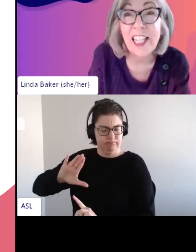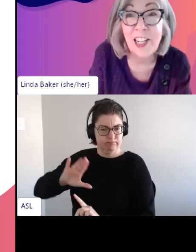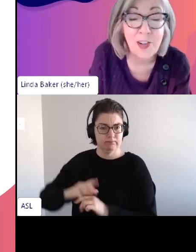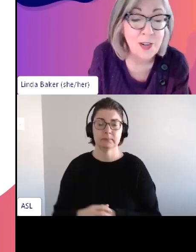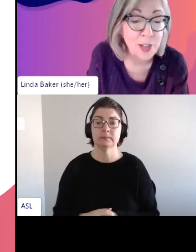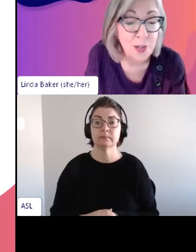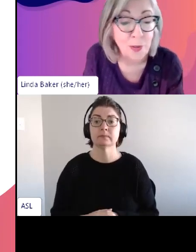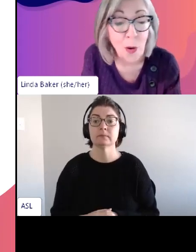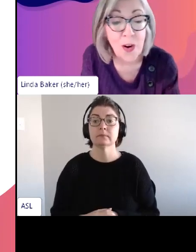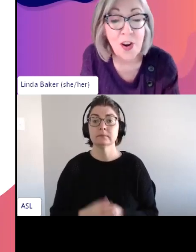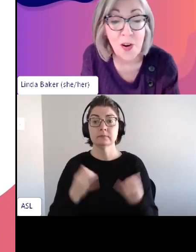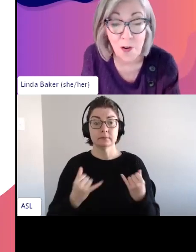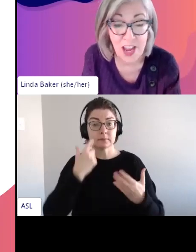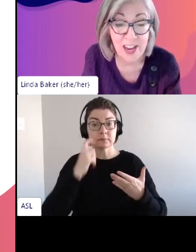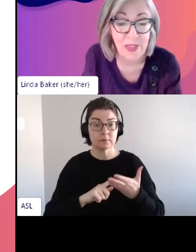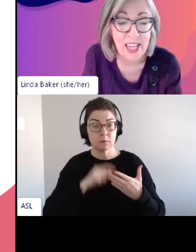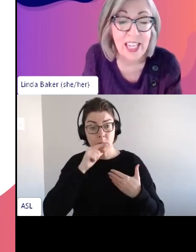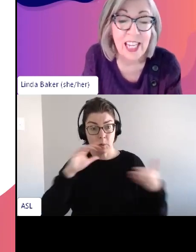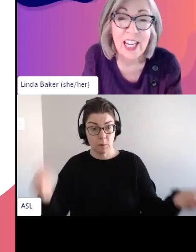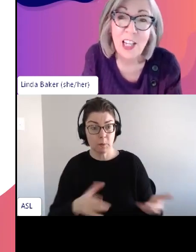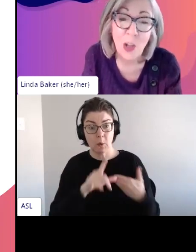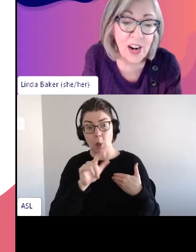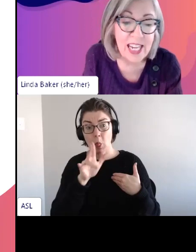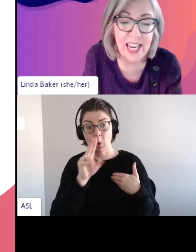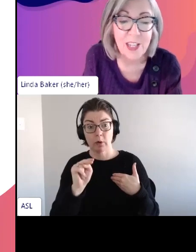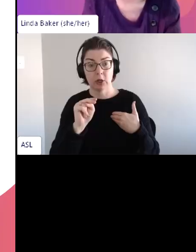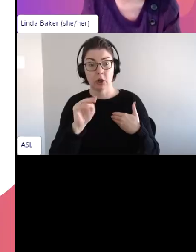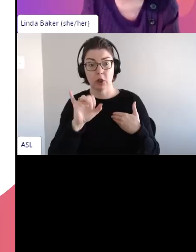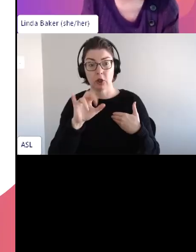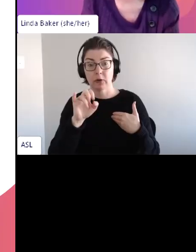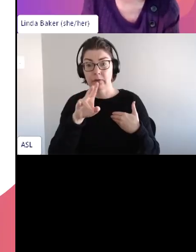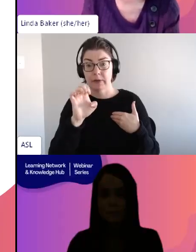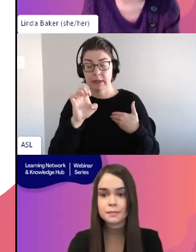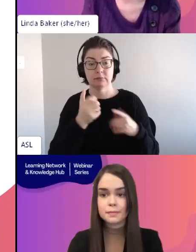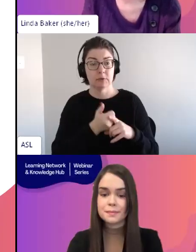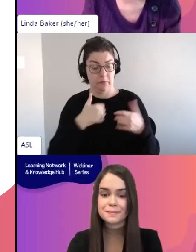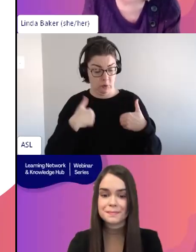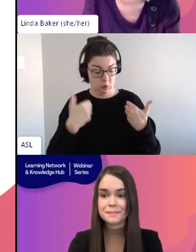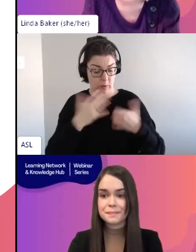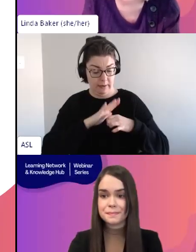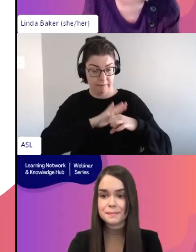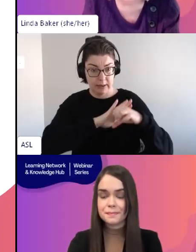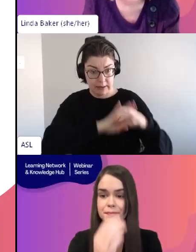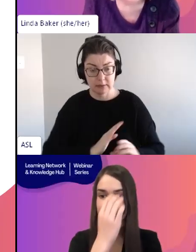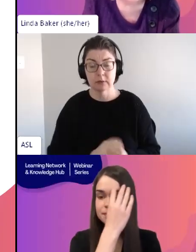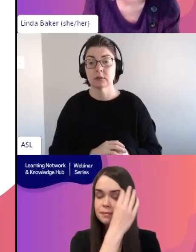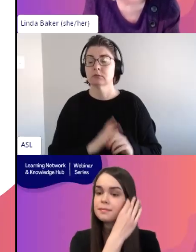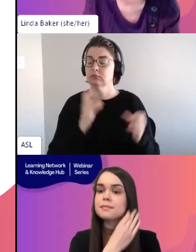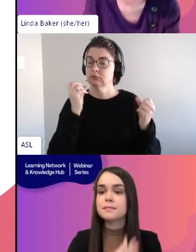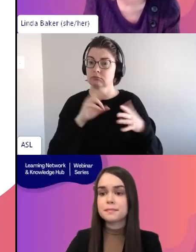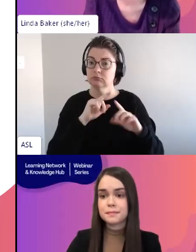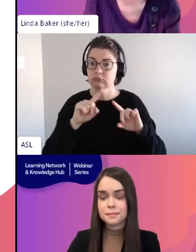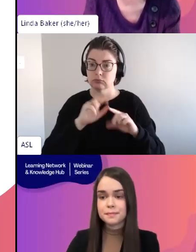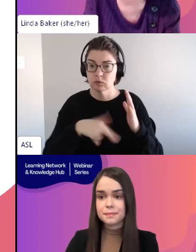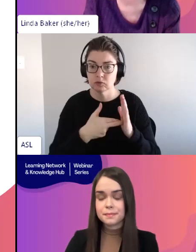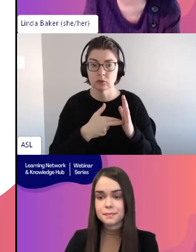et qui auquel on a déjà répondu alors je vous présente est défenseur des jeunes elle